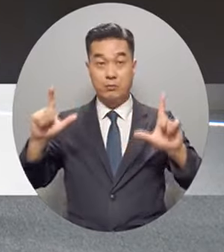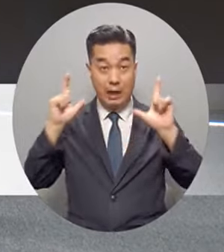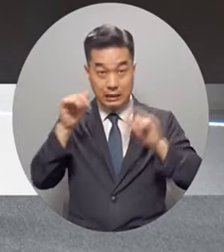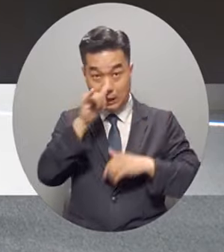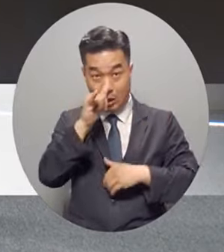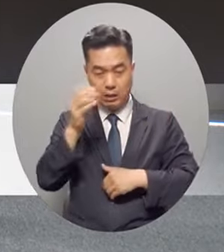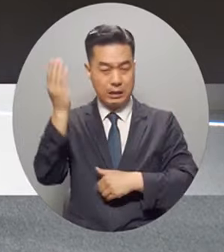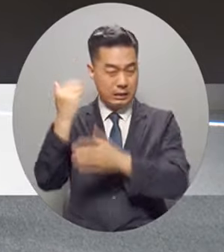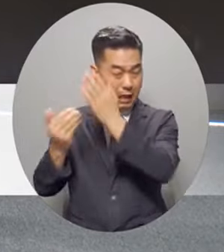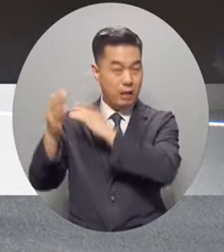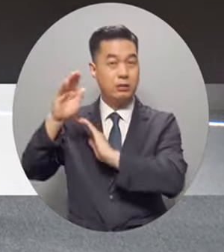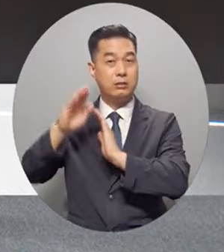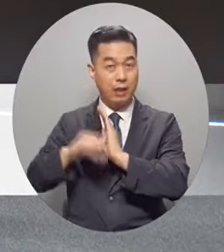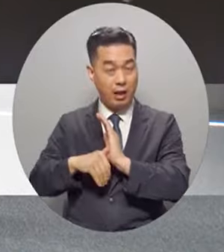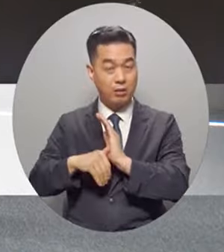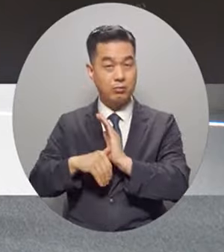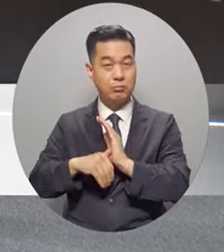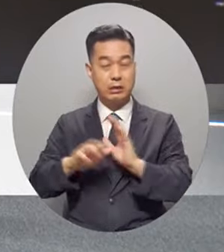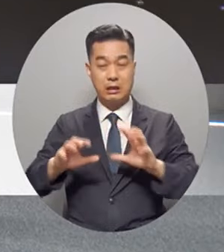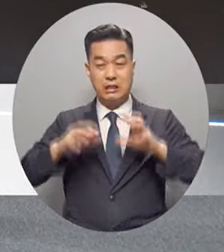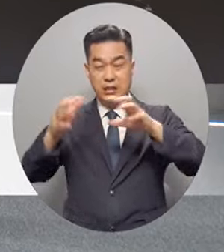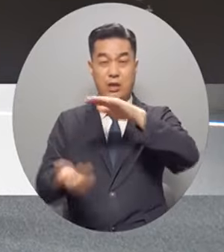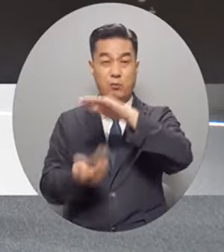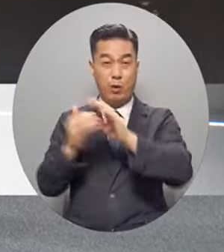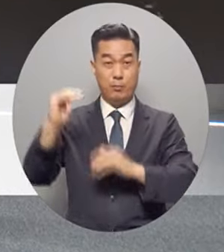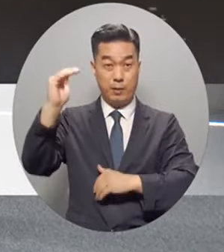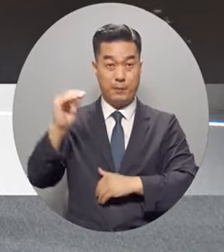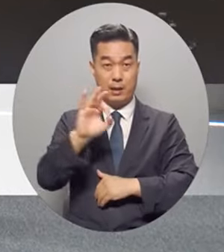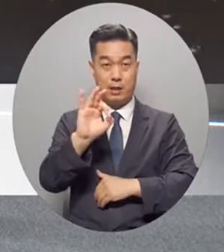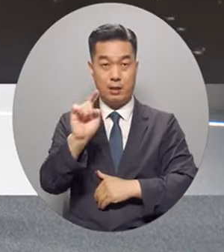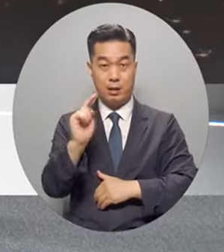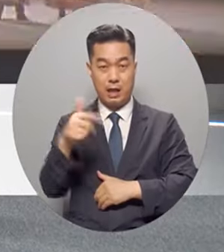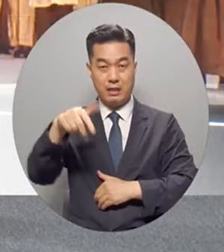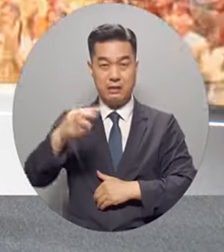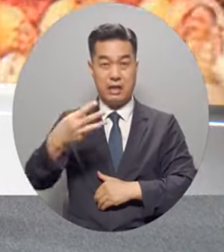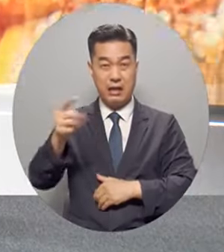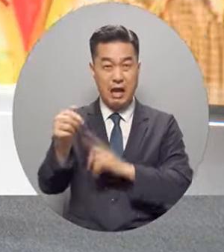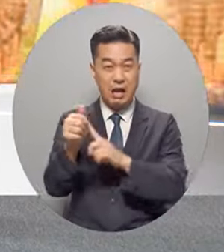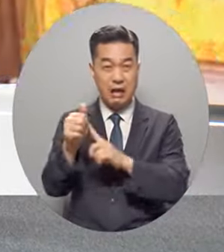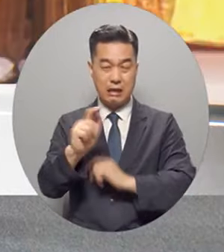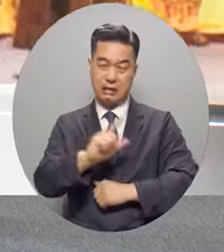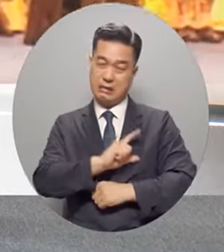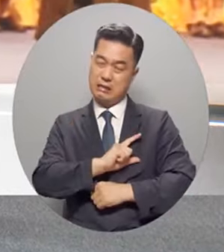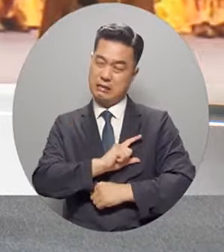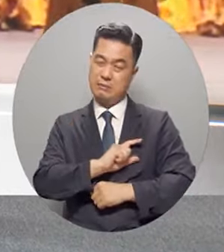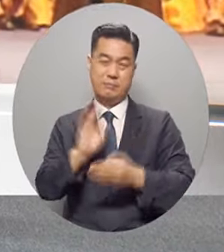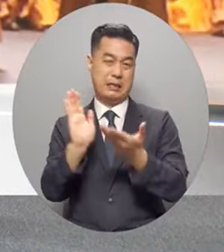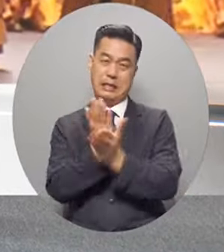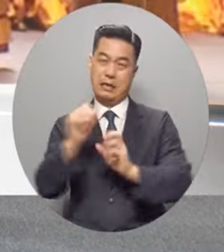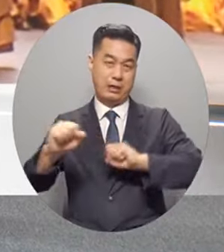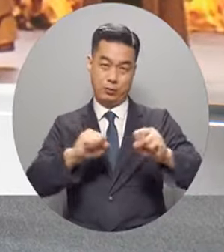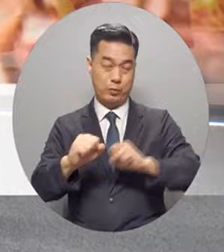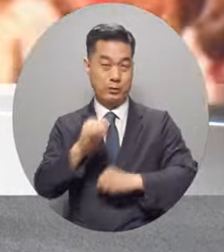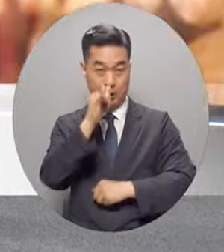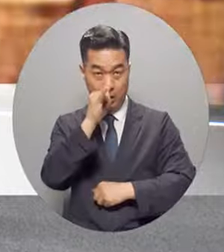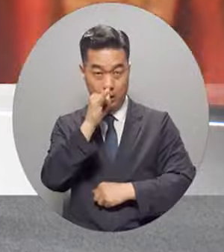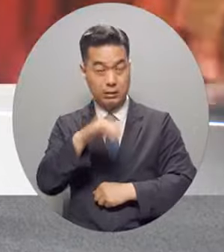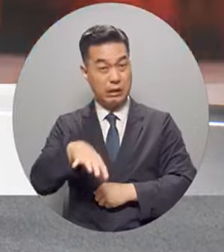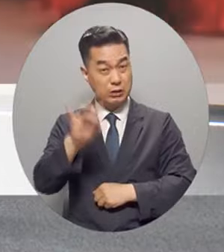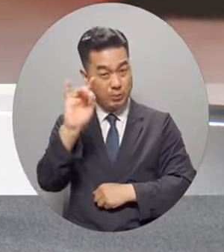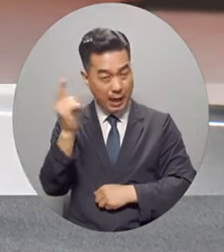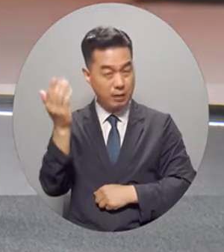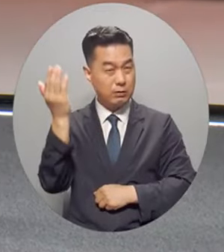왕년에라도 소위 월클이었는데 안젤라 게오르기의 태도는 이름값을 따라가지 못했습니다. 게다가 이런 일이 처음도